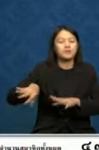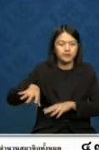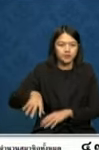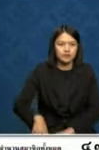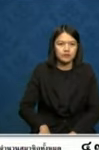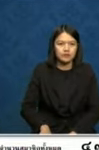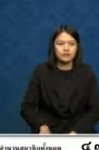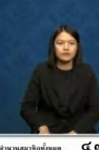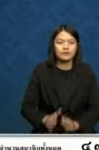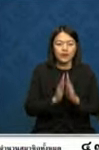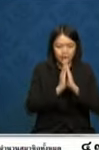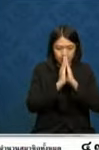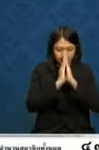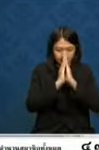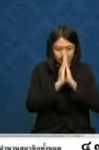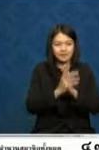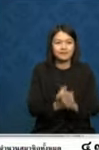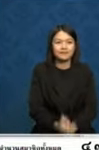พื่อสมาชิกทั้งหลายขอบคุณครับท่านประธาน